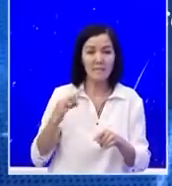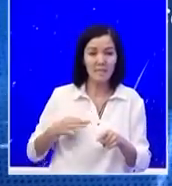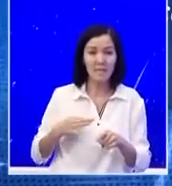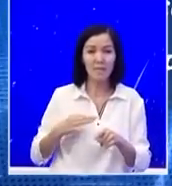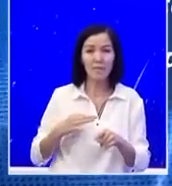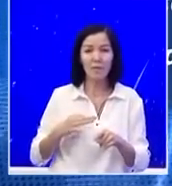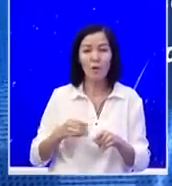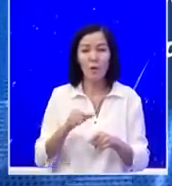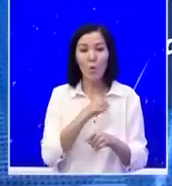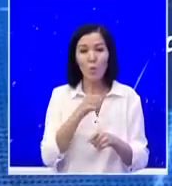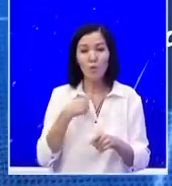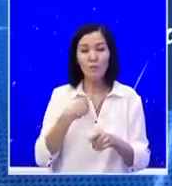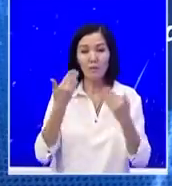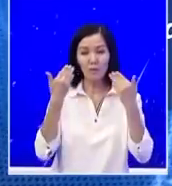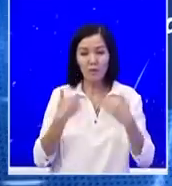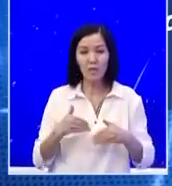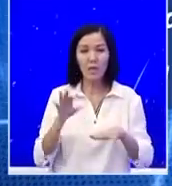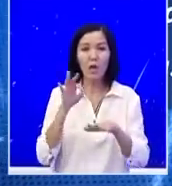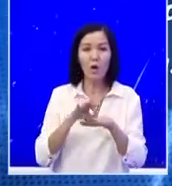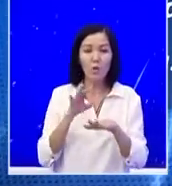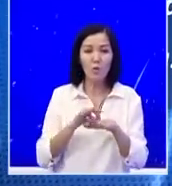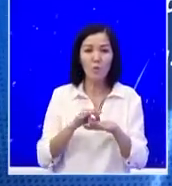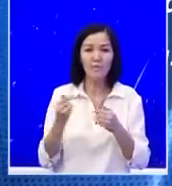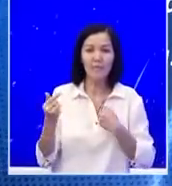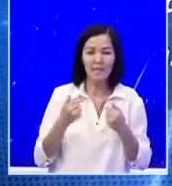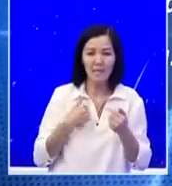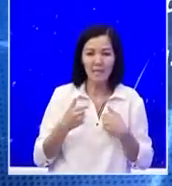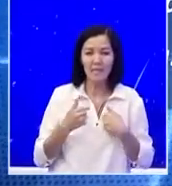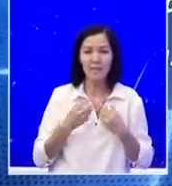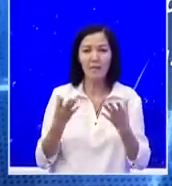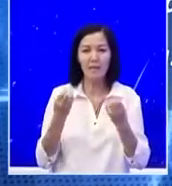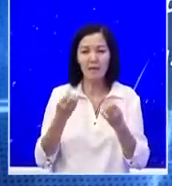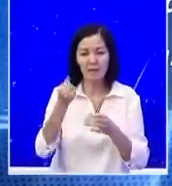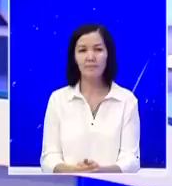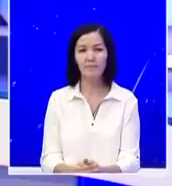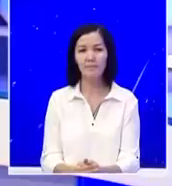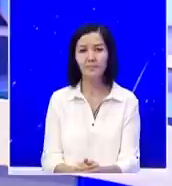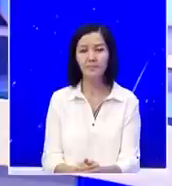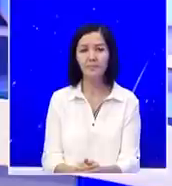сынамай, жеке басыма дерт беріп, өз денеммен сынап жатқанына тағы да шексіз ризамын.